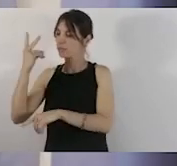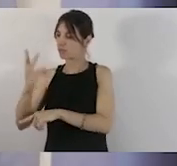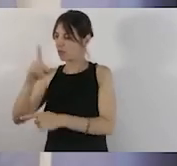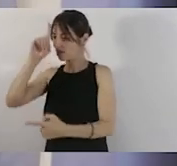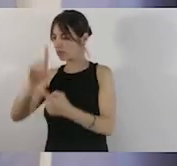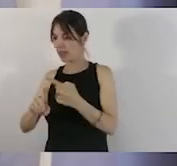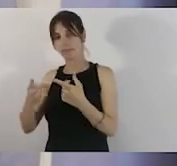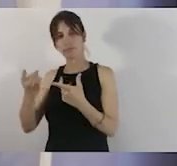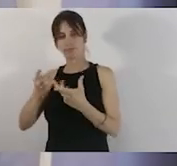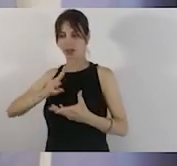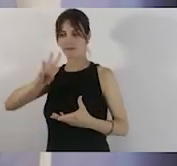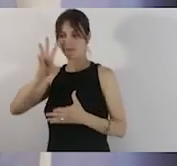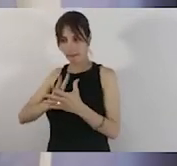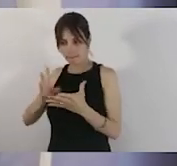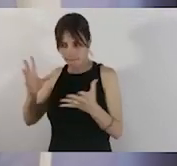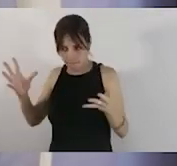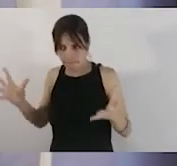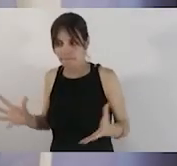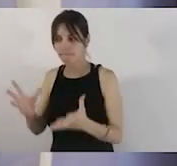Merci.